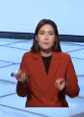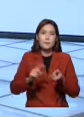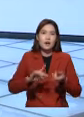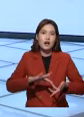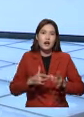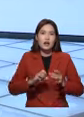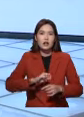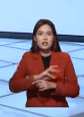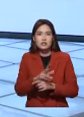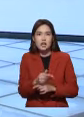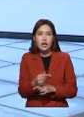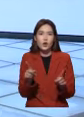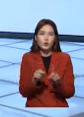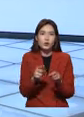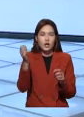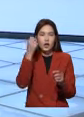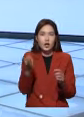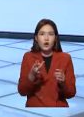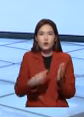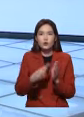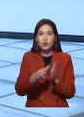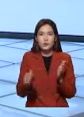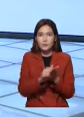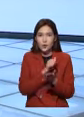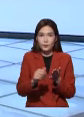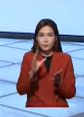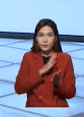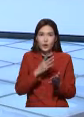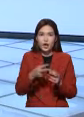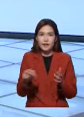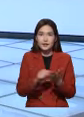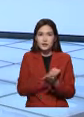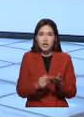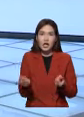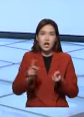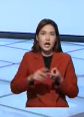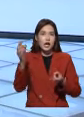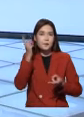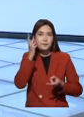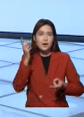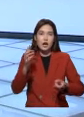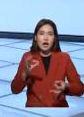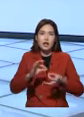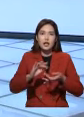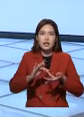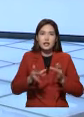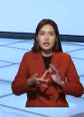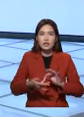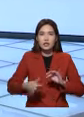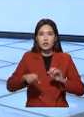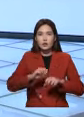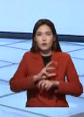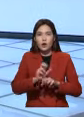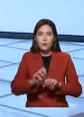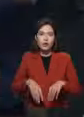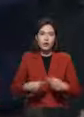бойынша өзара ынтымақтастық туралы меморандумға қол қойылды. Бұл құжат өңірдегі байланыс пен интернетке қол жетімдікті жақсартуға мүмкіндік